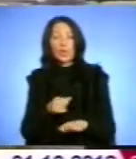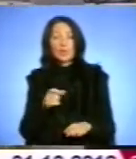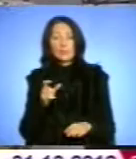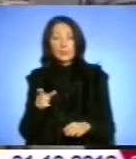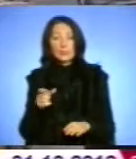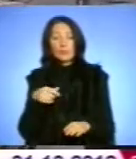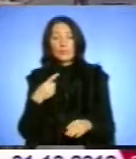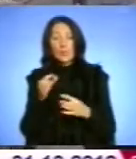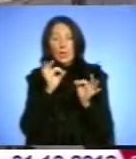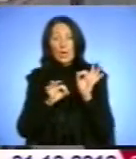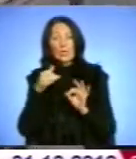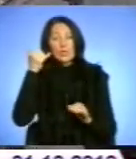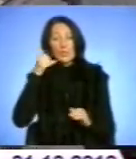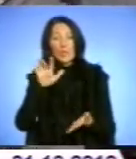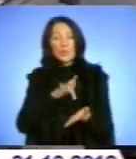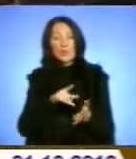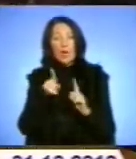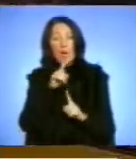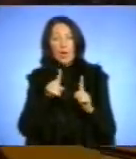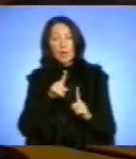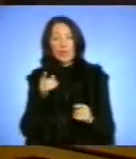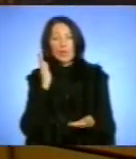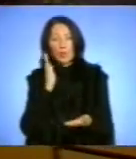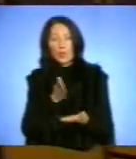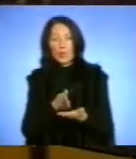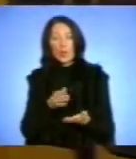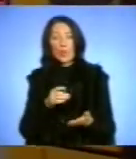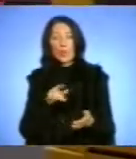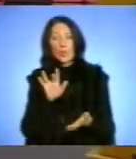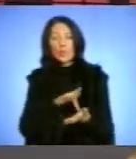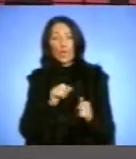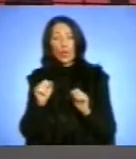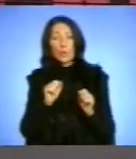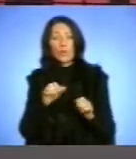радить звертатися у міську раду або безпосередньо в міське управління транспорту.